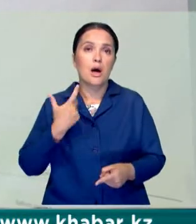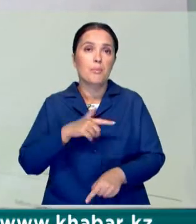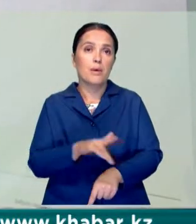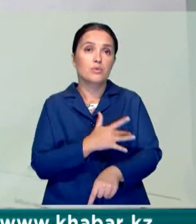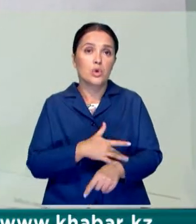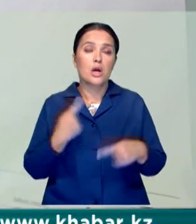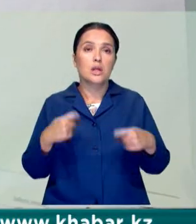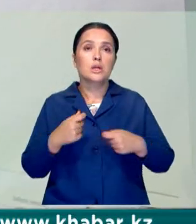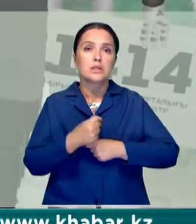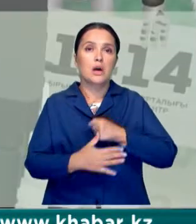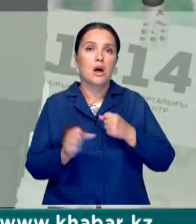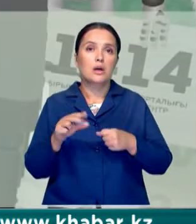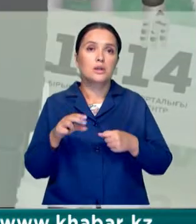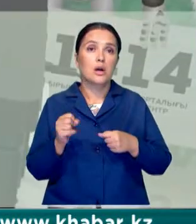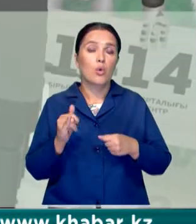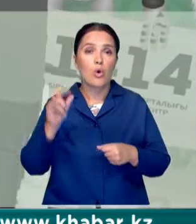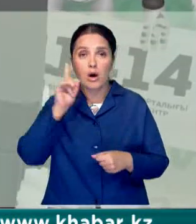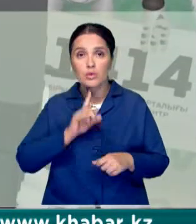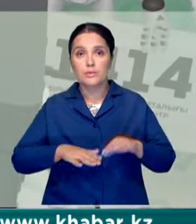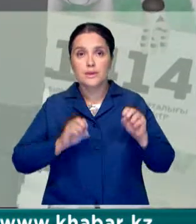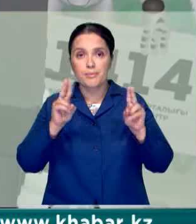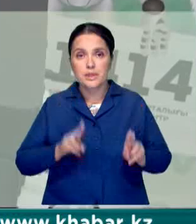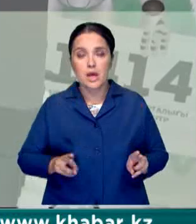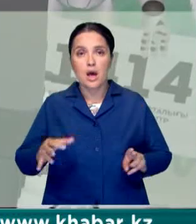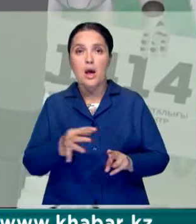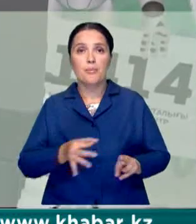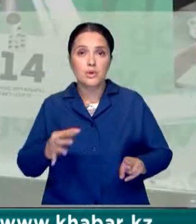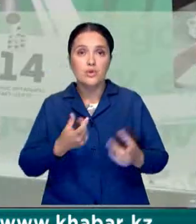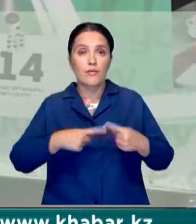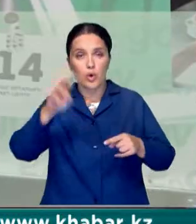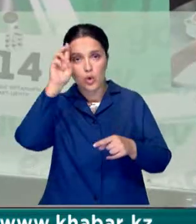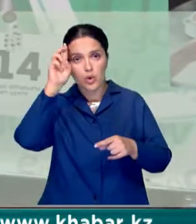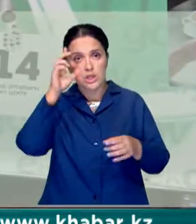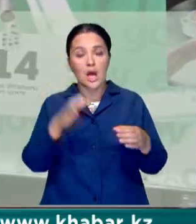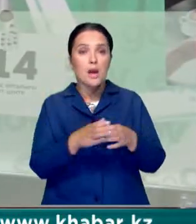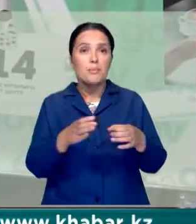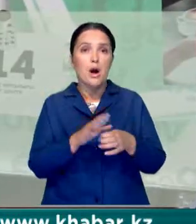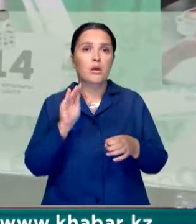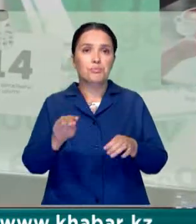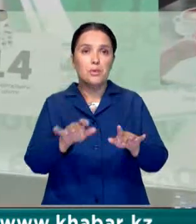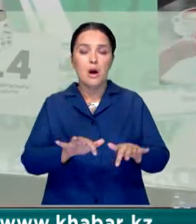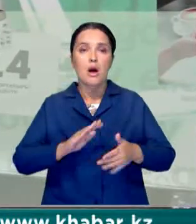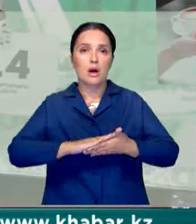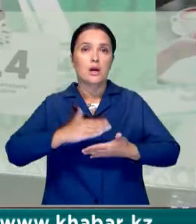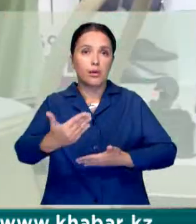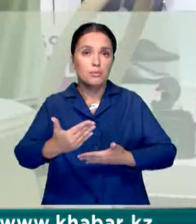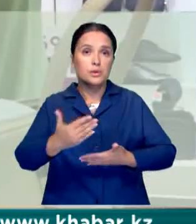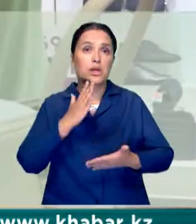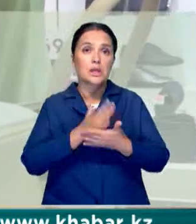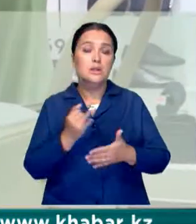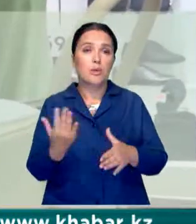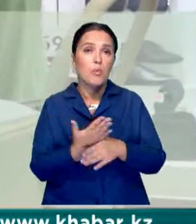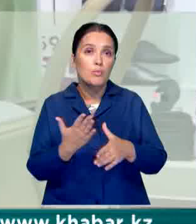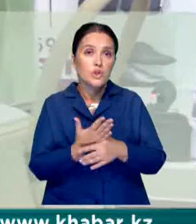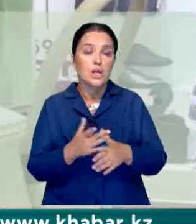торговых центров «Актау». Для удобства специалисты областного филиала госкорпорации установили ноутбук и принтер. При помощи